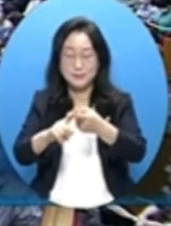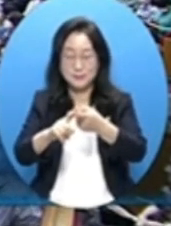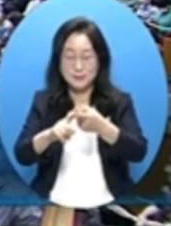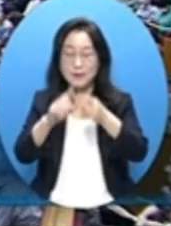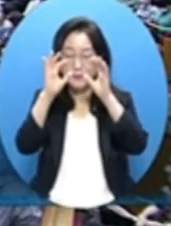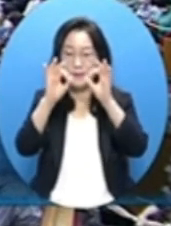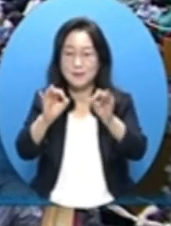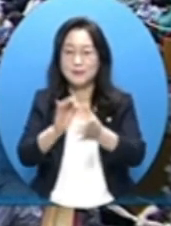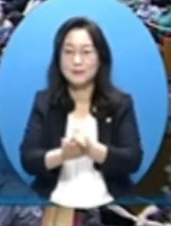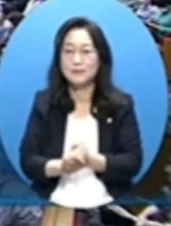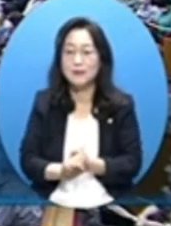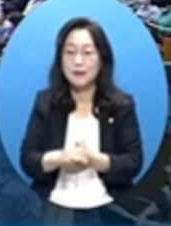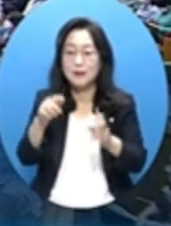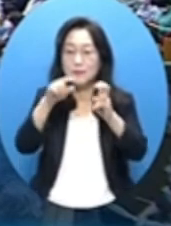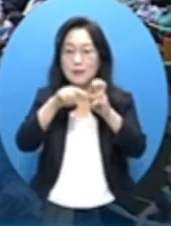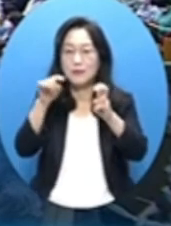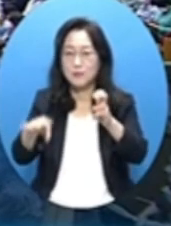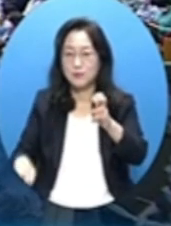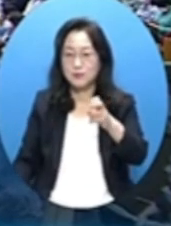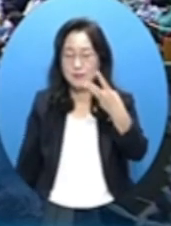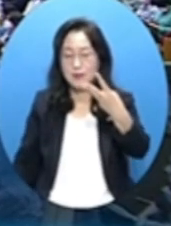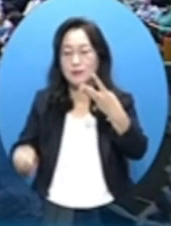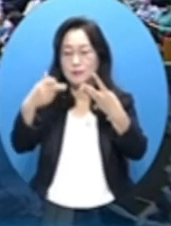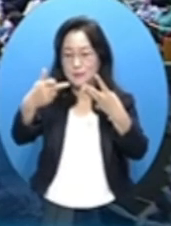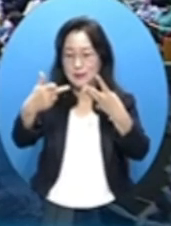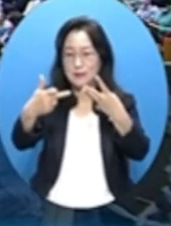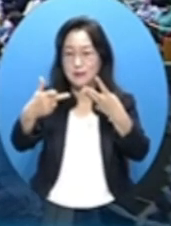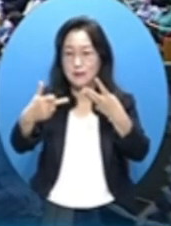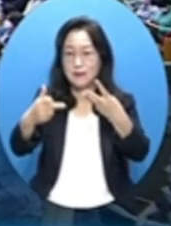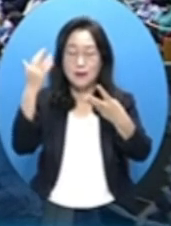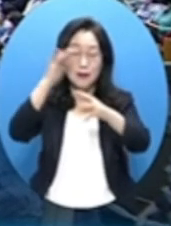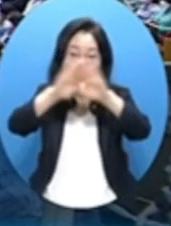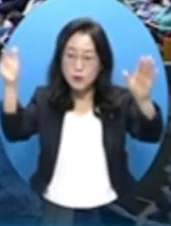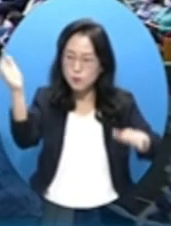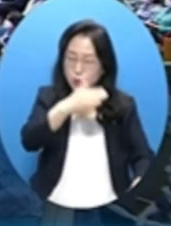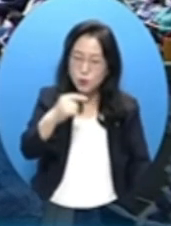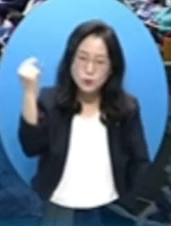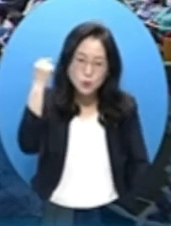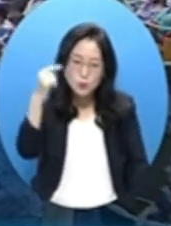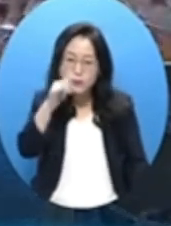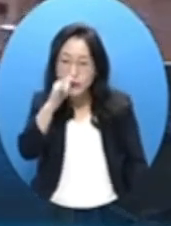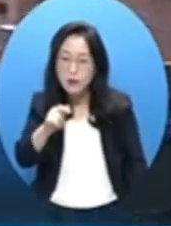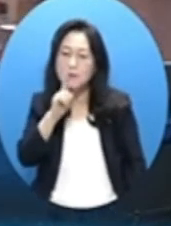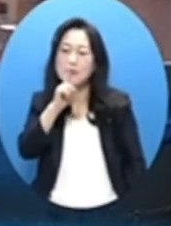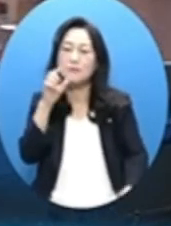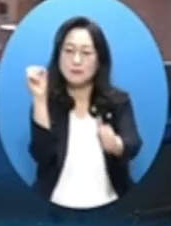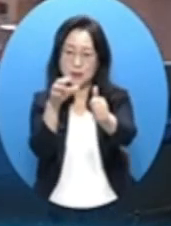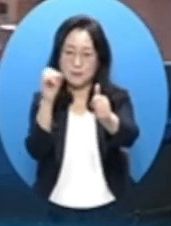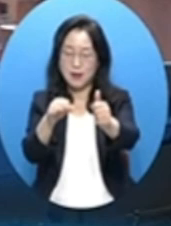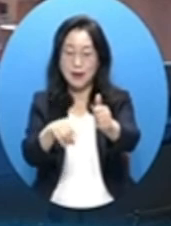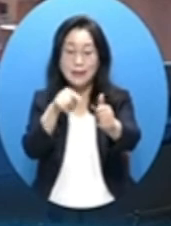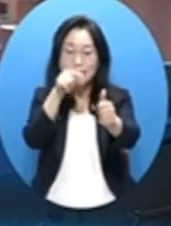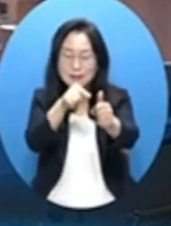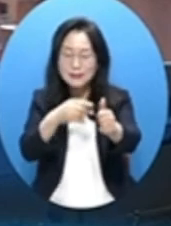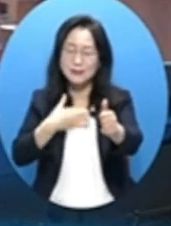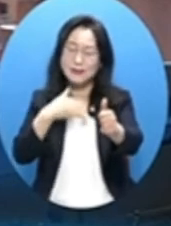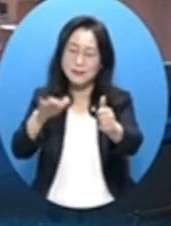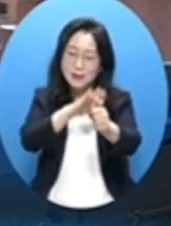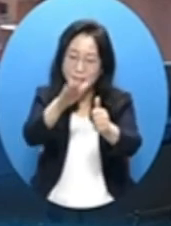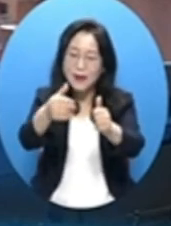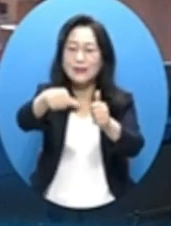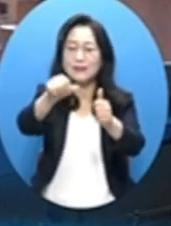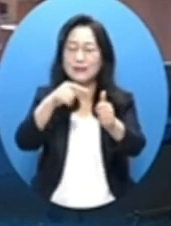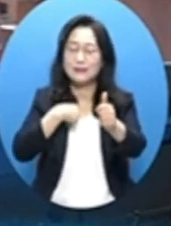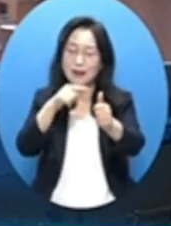보기 원합니다. 마태복음 3장 17절입니다. 하늘로부터 소리가 있어 말씀하시되 이는 내 사랑하는 아들이요